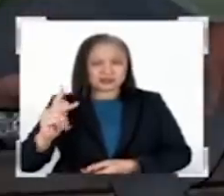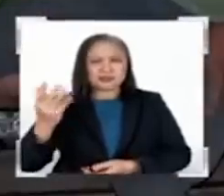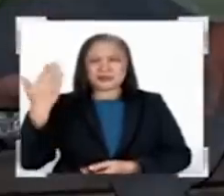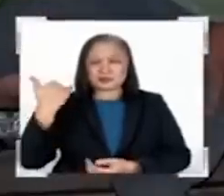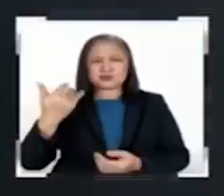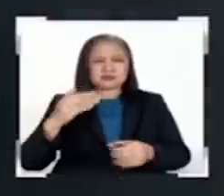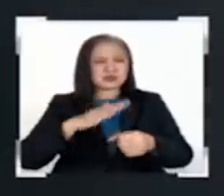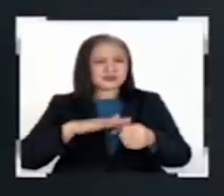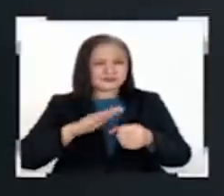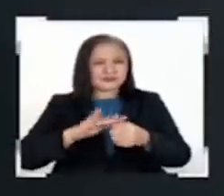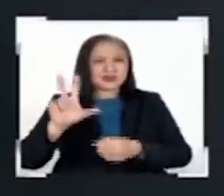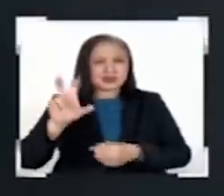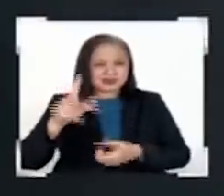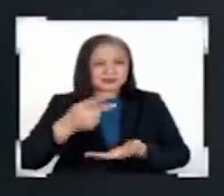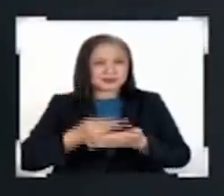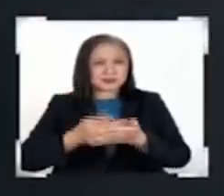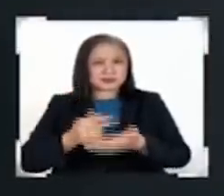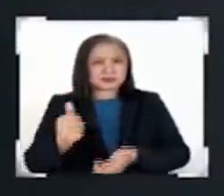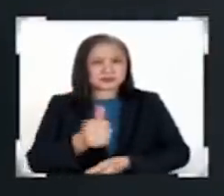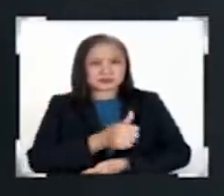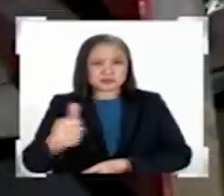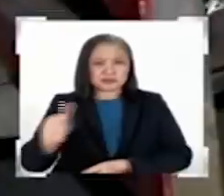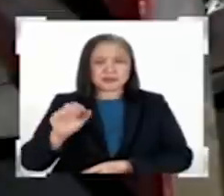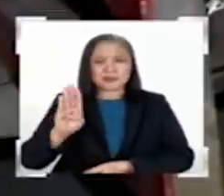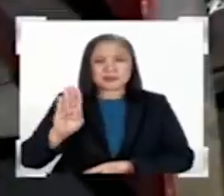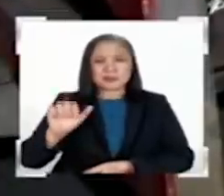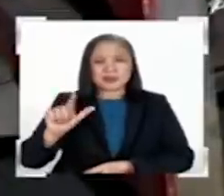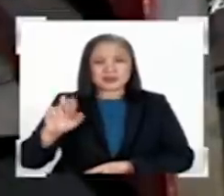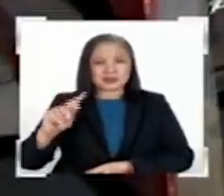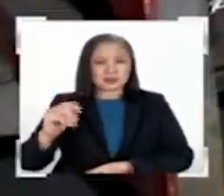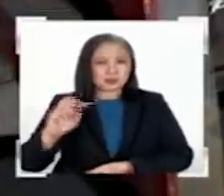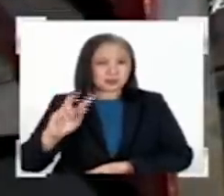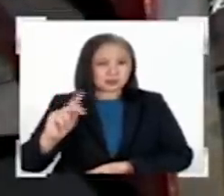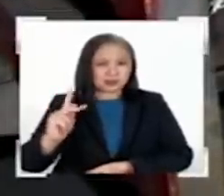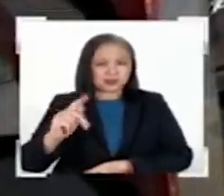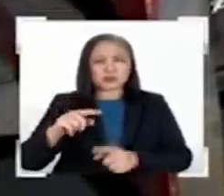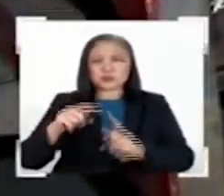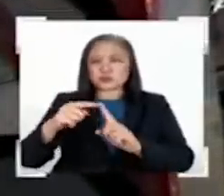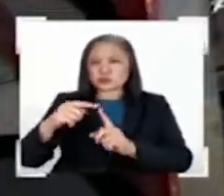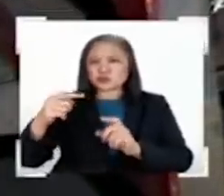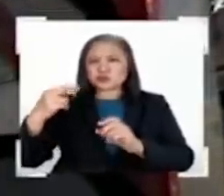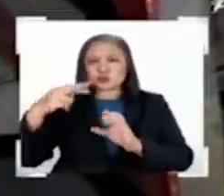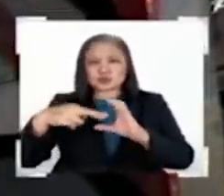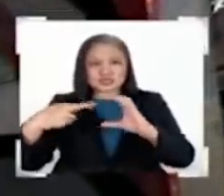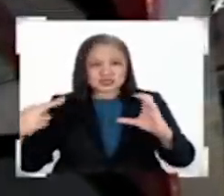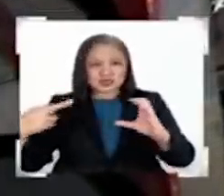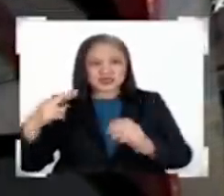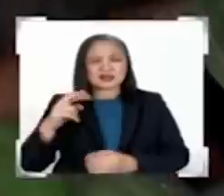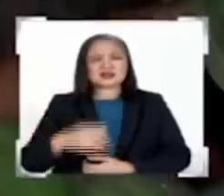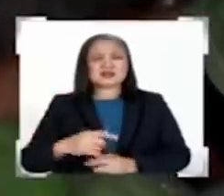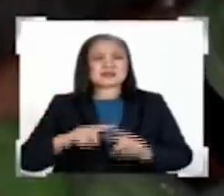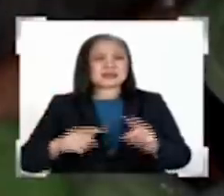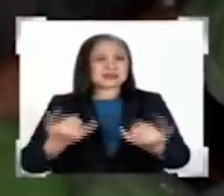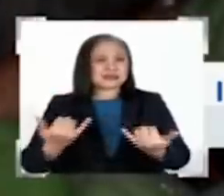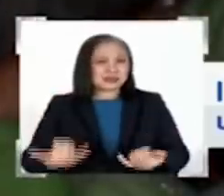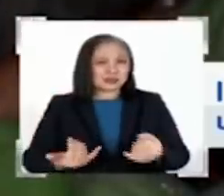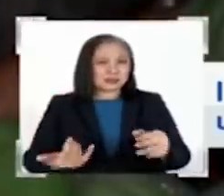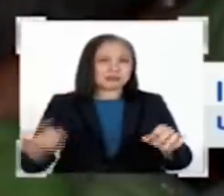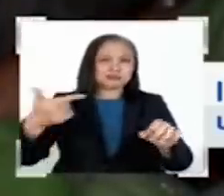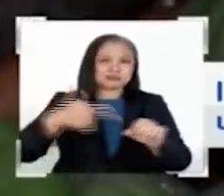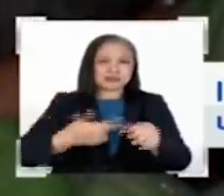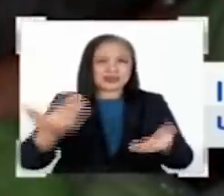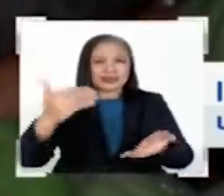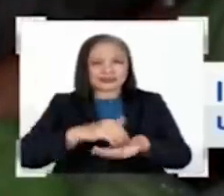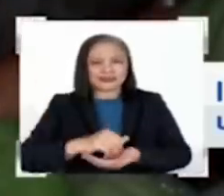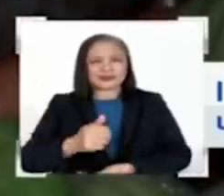pa Balintawak at pabalik ng Rodriguez Rizal. Pero ngayon, kailangan niyang magpakarga pa kung babalik. Ang bigat eh.